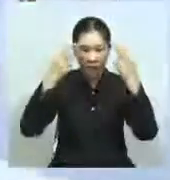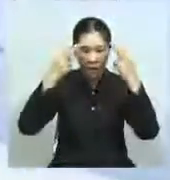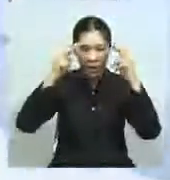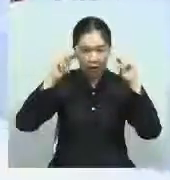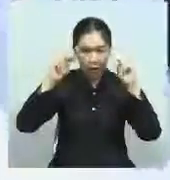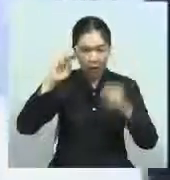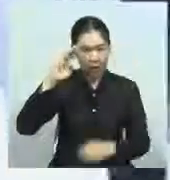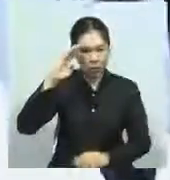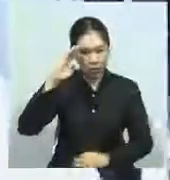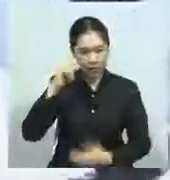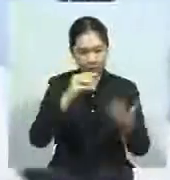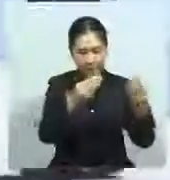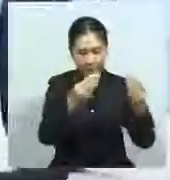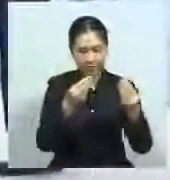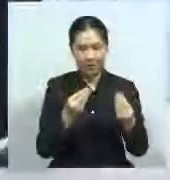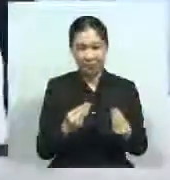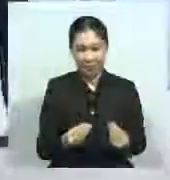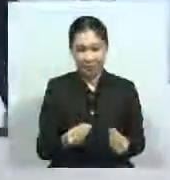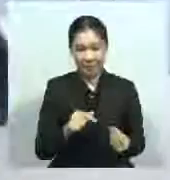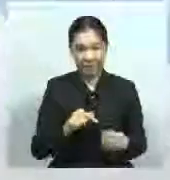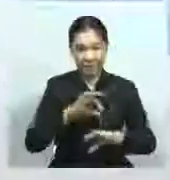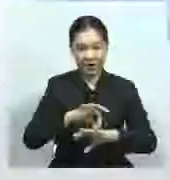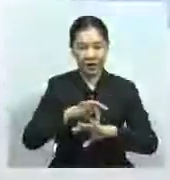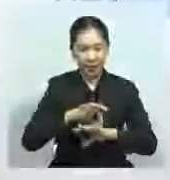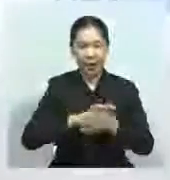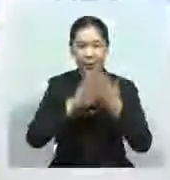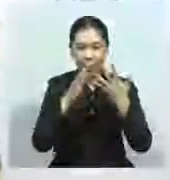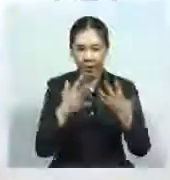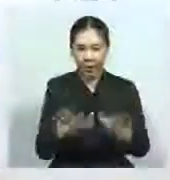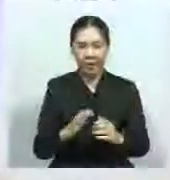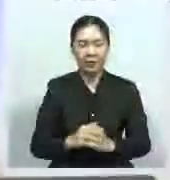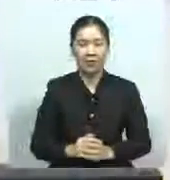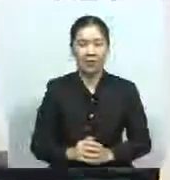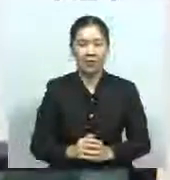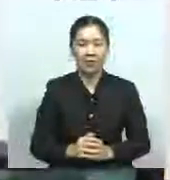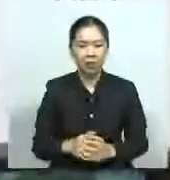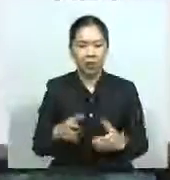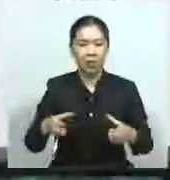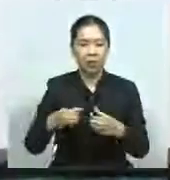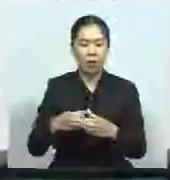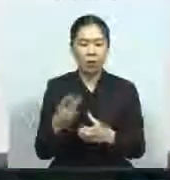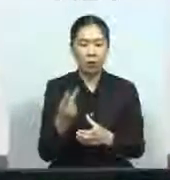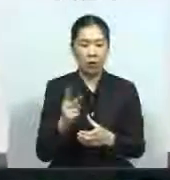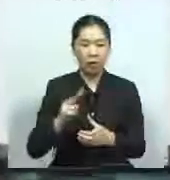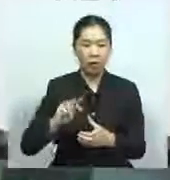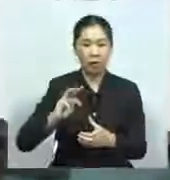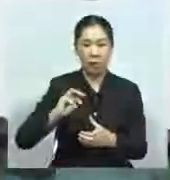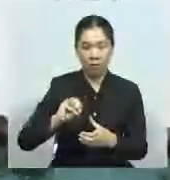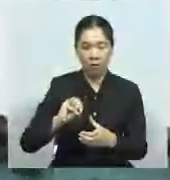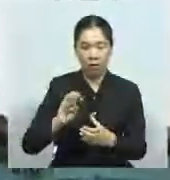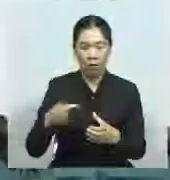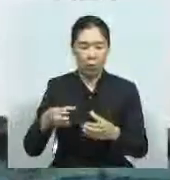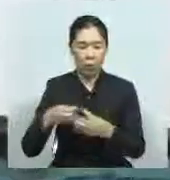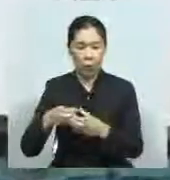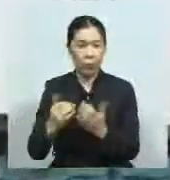ได้รับพระบรมราชโองการโปรดเกล้าโปรดกระหม่อมแต่งตั้งแล้วนะคะก็คณะรัฐมนตรีชุดปัจจุบันก็จะมี